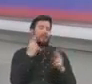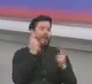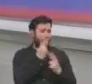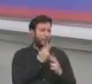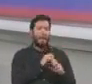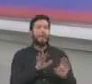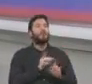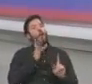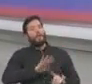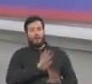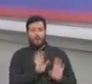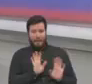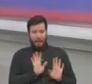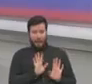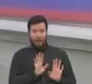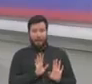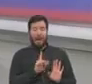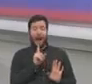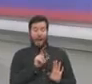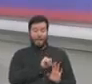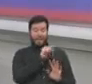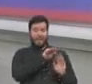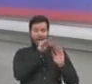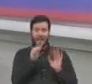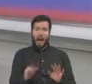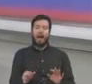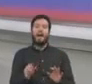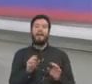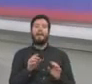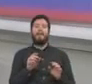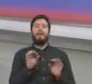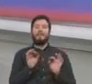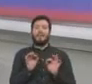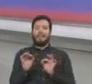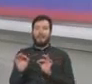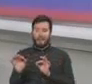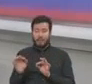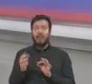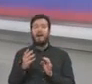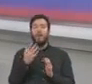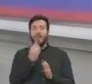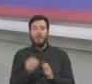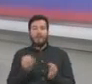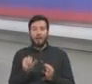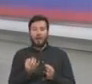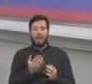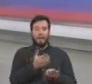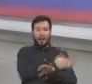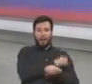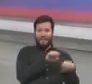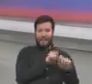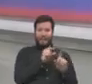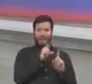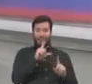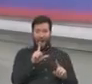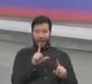ale tak, ako sme boli premiantmi v tej prvej vlne, ďaká tomu, že váša vláda pokračovala v opatreniach, ktoré tu ešte začala, predošla vláda Petra